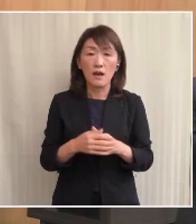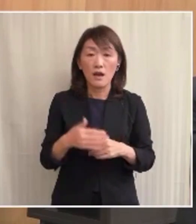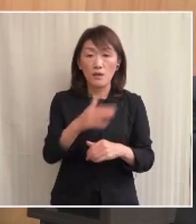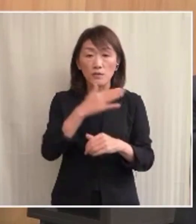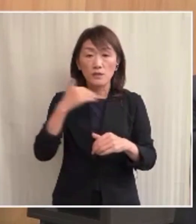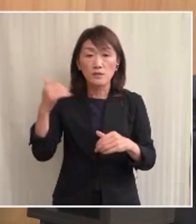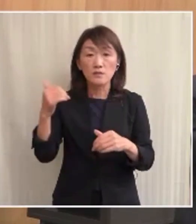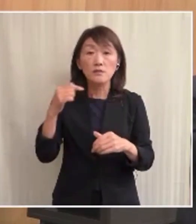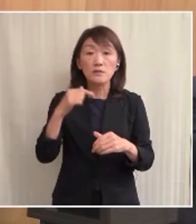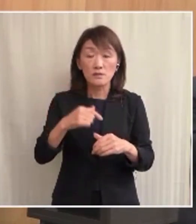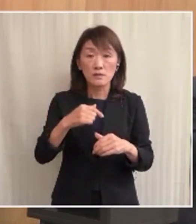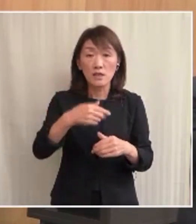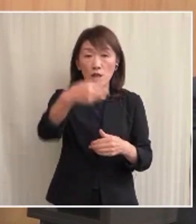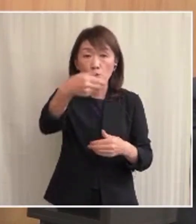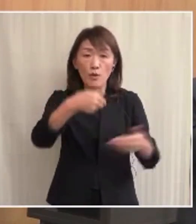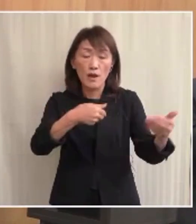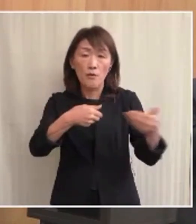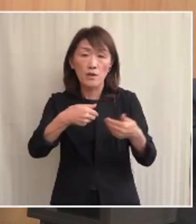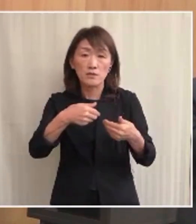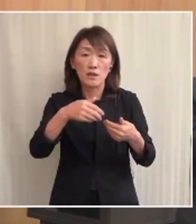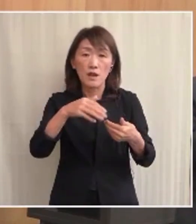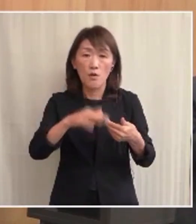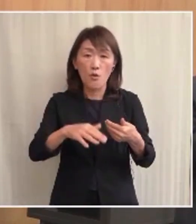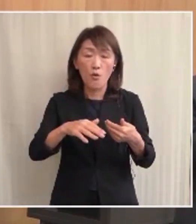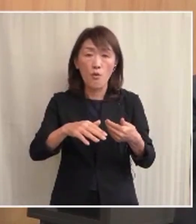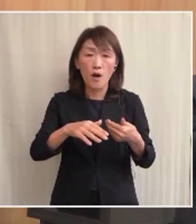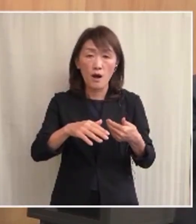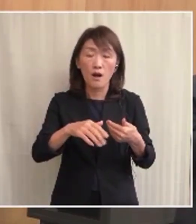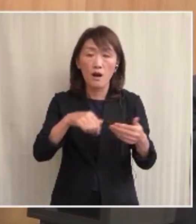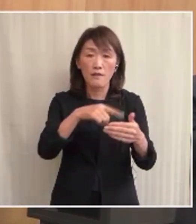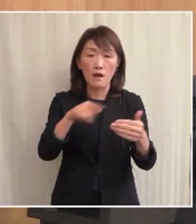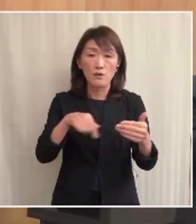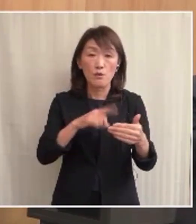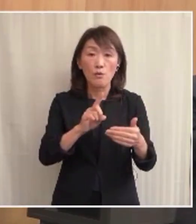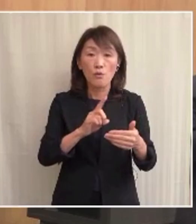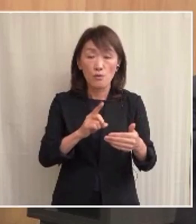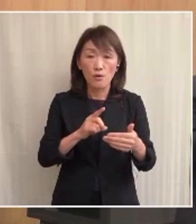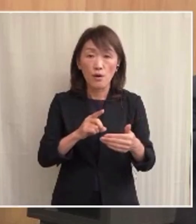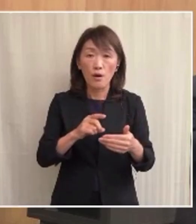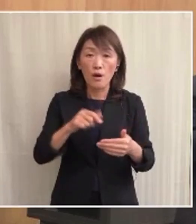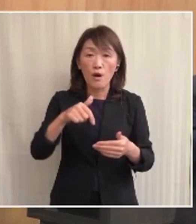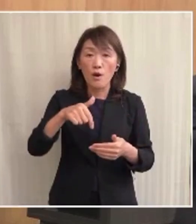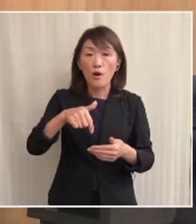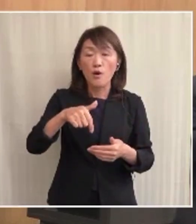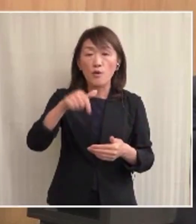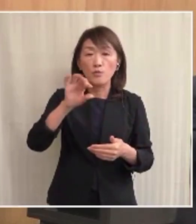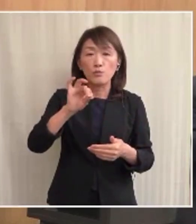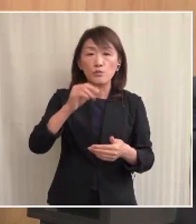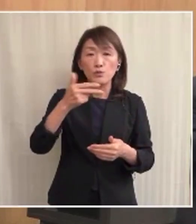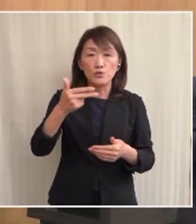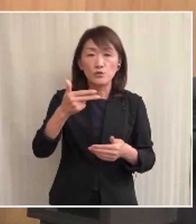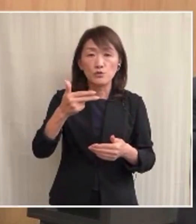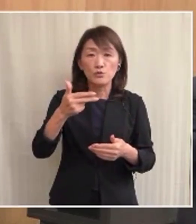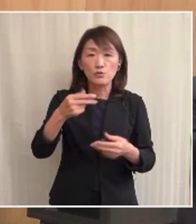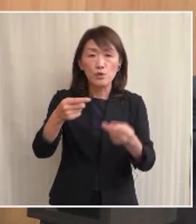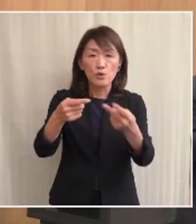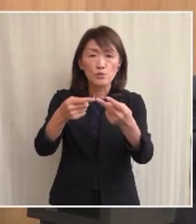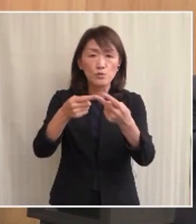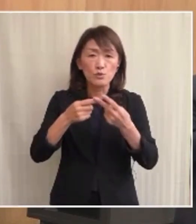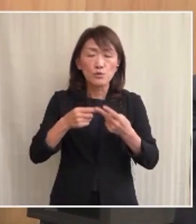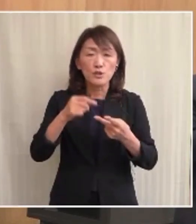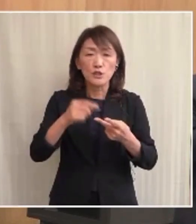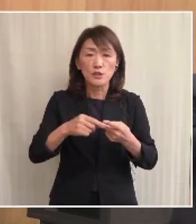どもに寄せられるお問い合わせを伺っておりますと、例えばそのプッシュ通知を見逃していたとかです